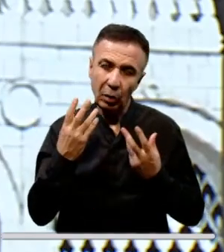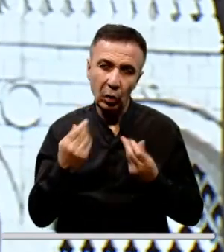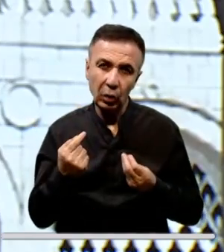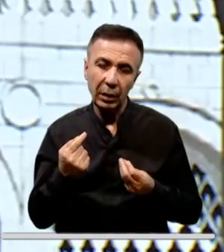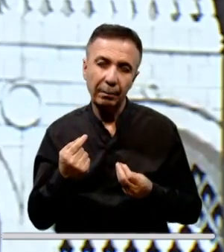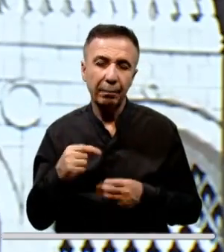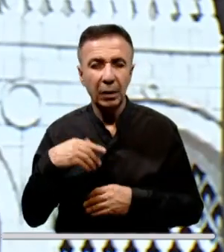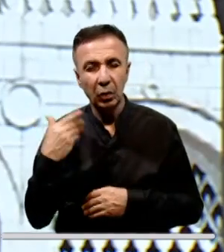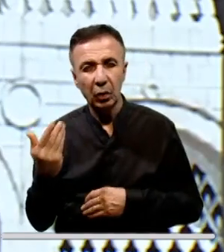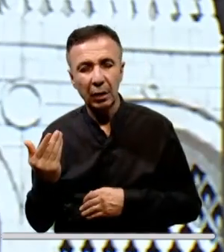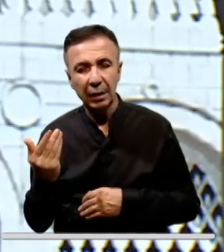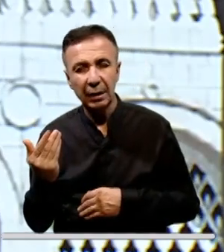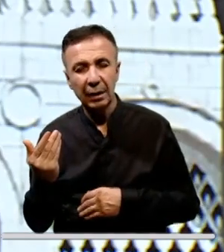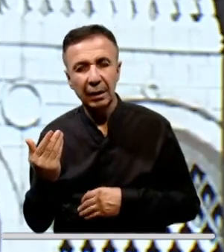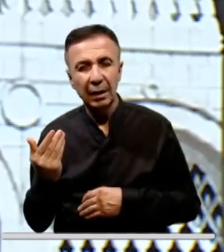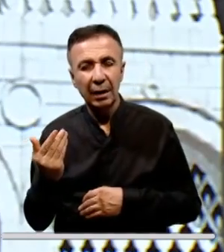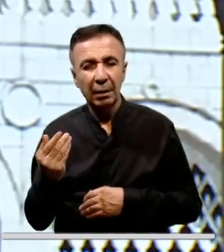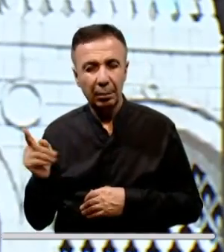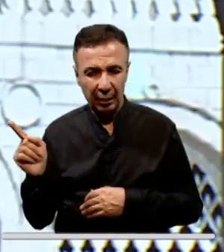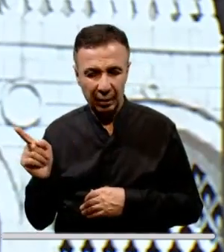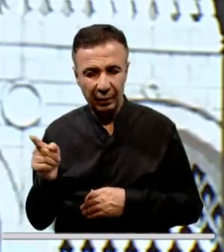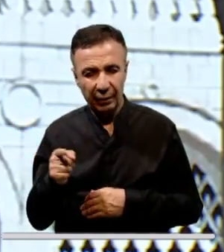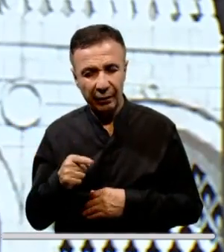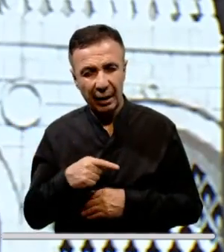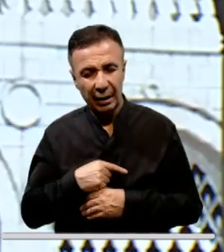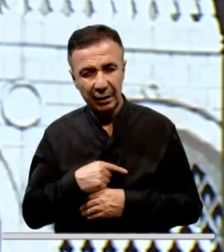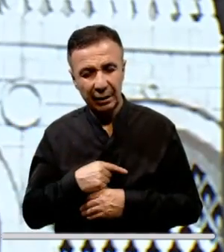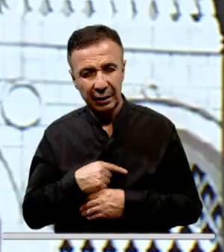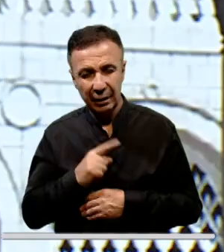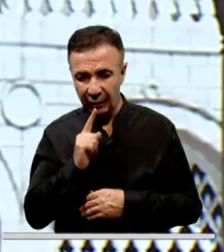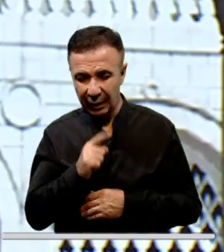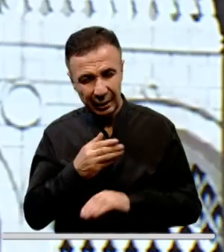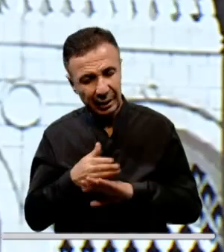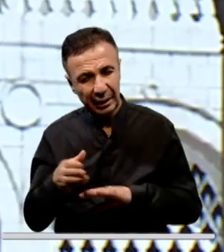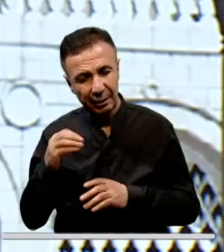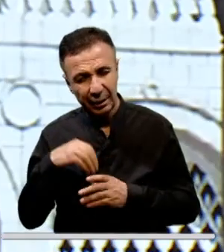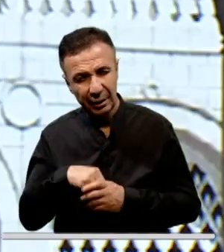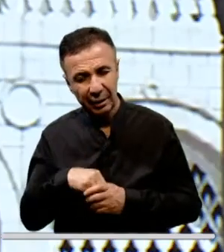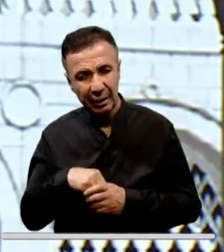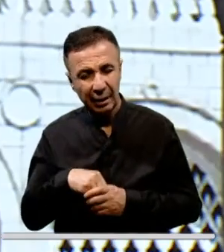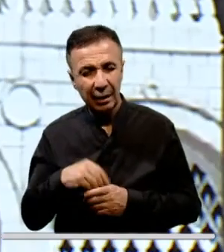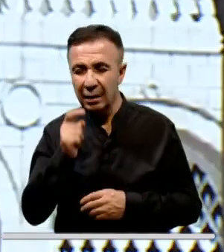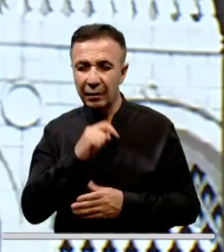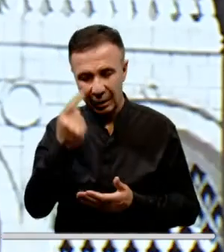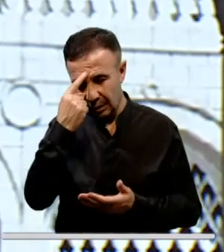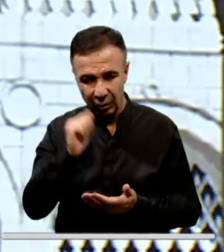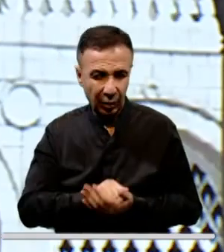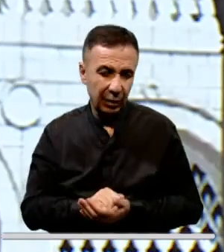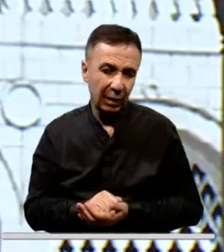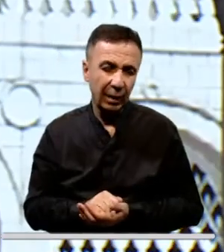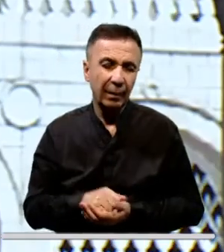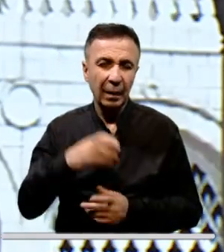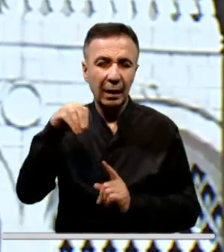bir sonraki rüknü geciktirdiği için seh secdesi gerekecek duraklama olmadı istihlaf etti imam efendinin yerine